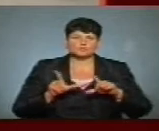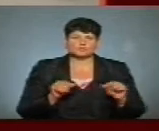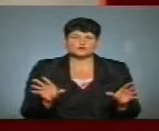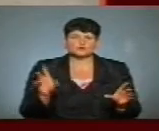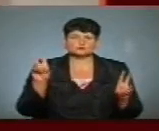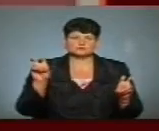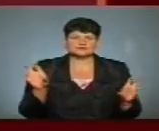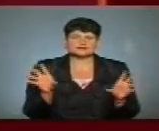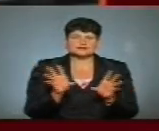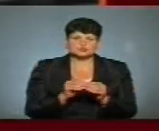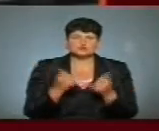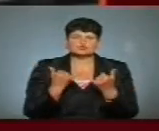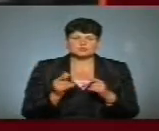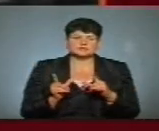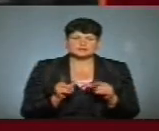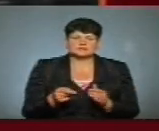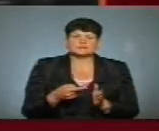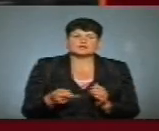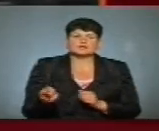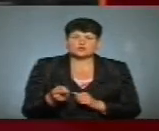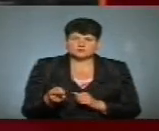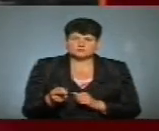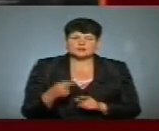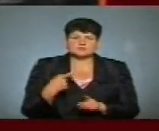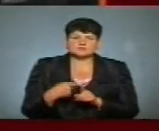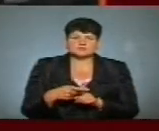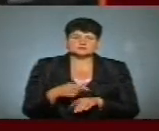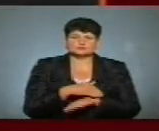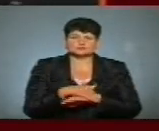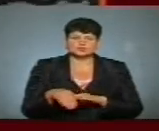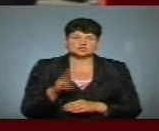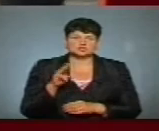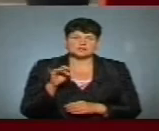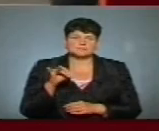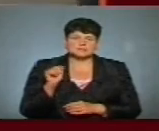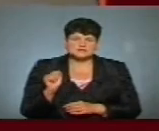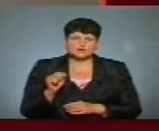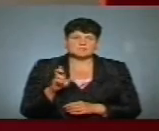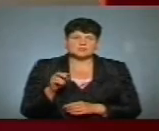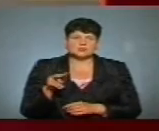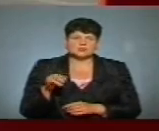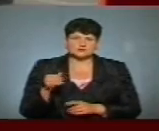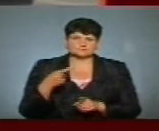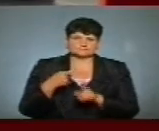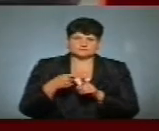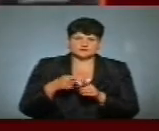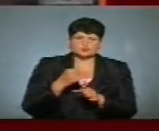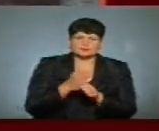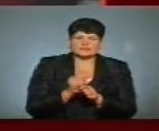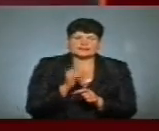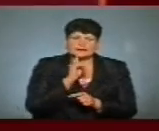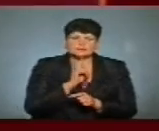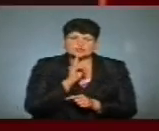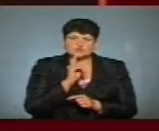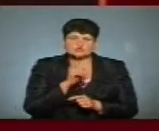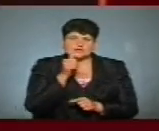Сьогодні проїжджали Тернопіль. На перехресті вулиць Шептицького, Оболоня та Білогірської у Тернополі встановили тимчасове кільце, що кажуть